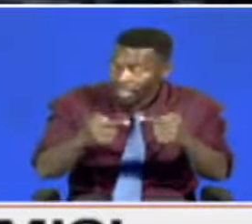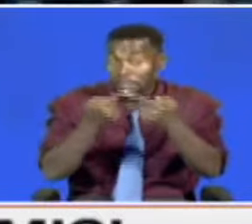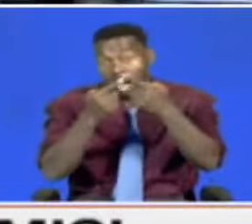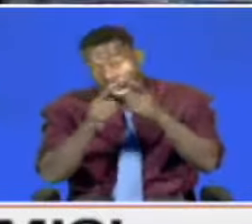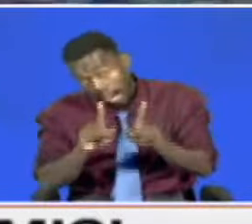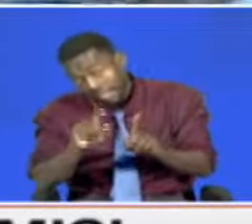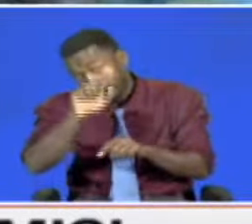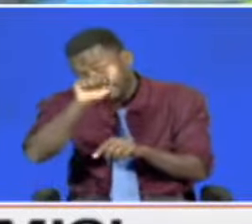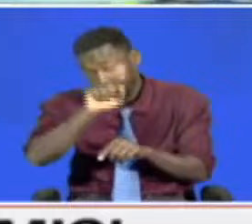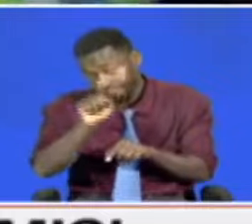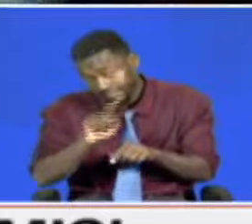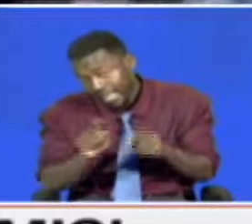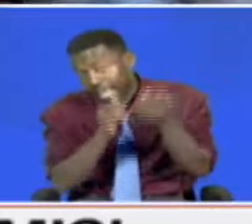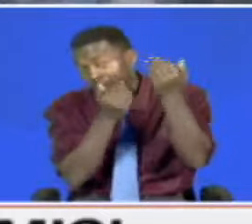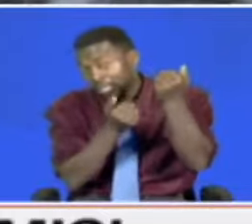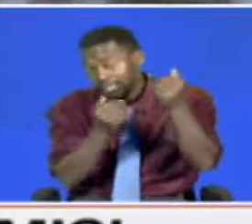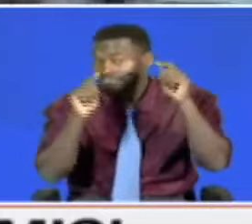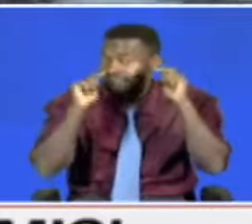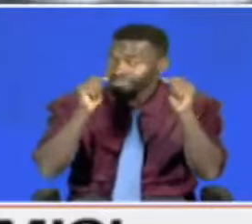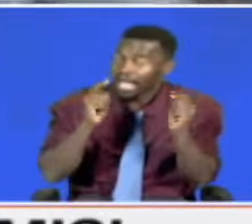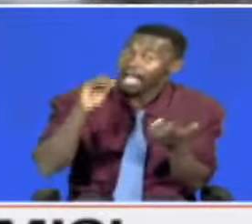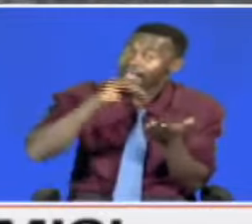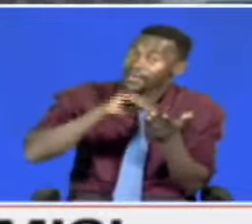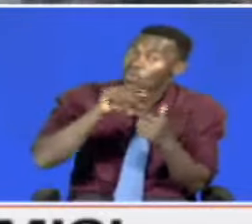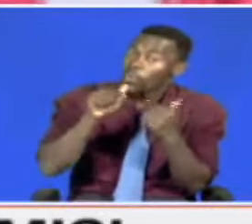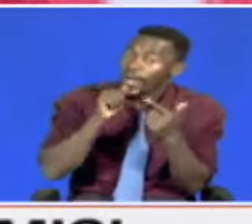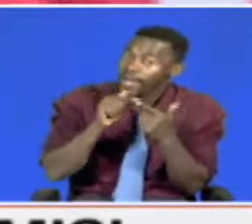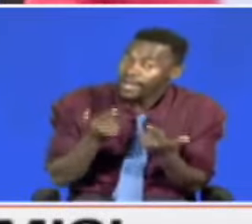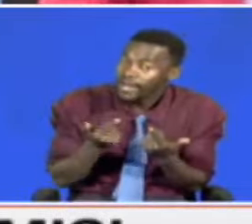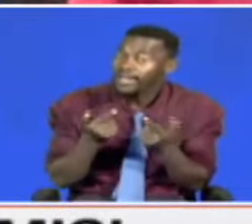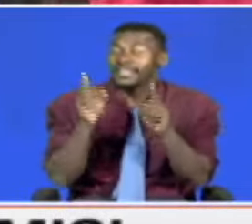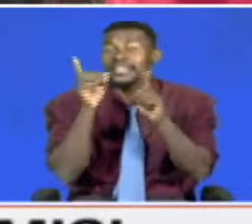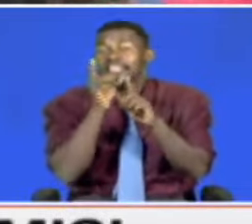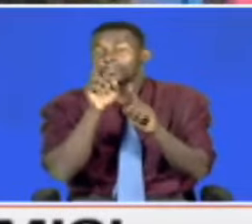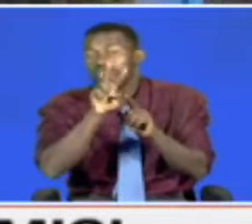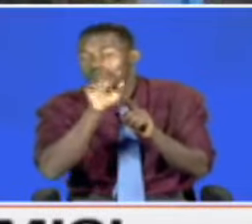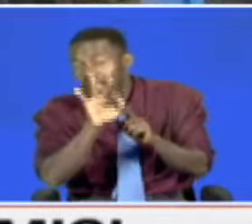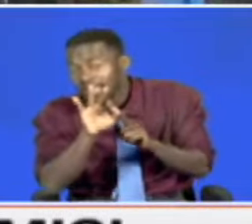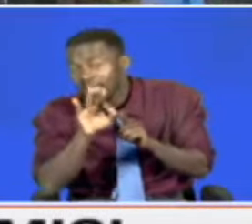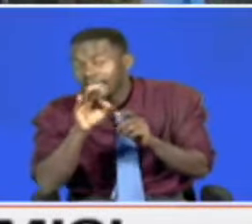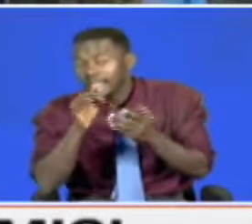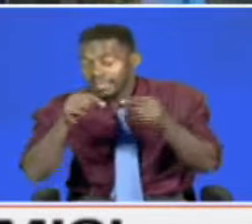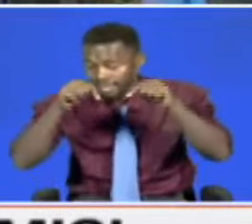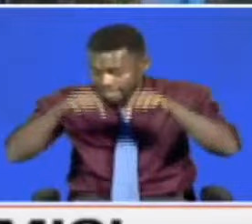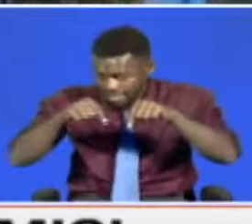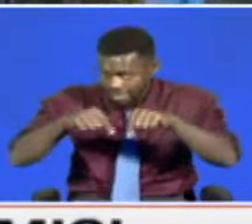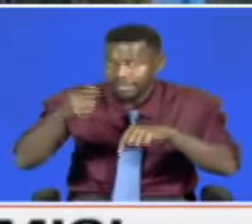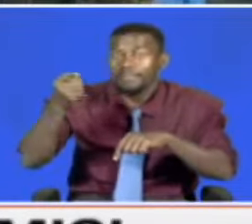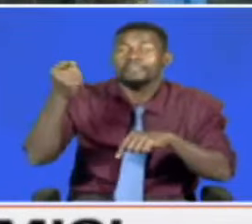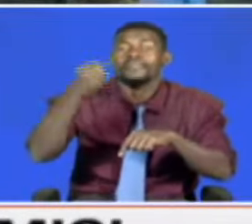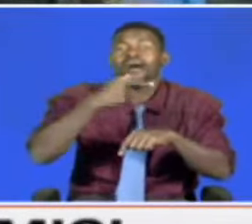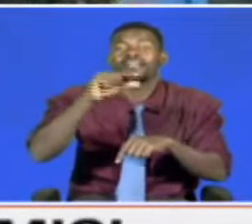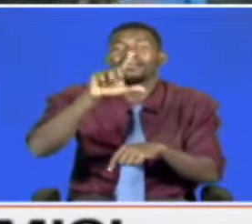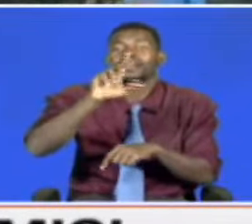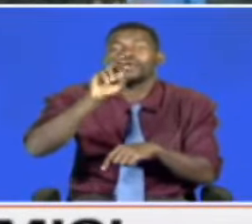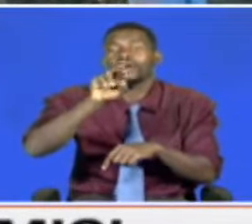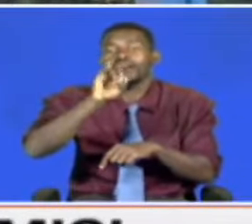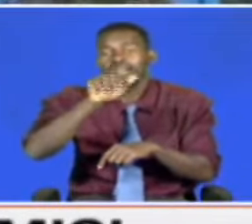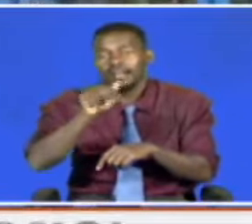Z kikitarajiwa kuandaa maandamano tena tarehe 23 mwezi Julai. Gloria